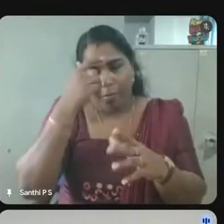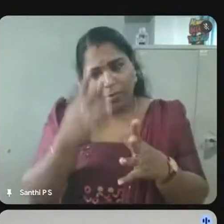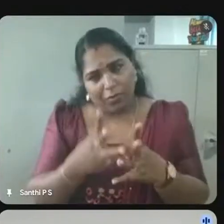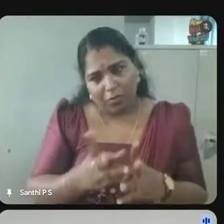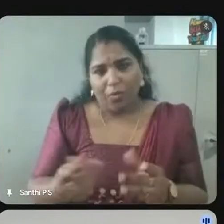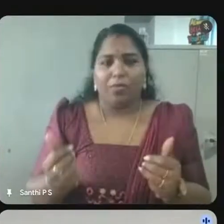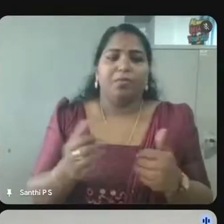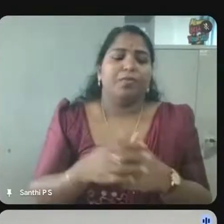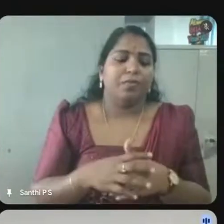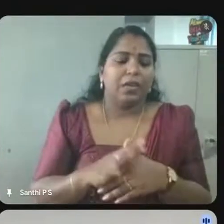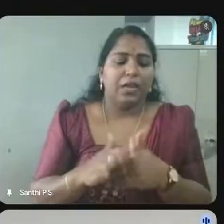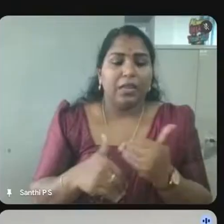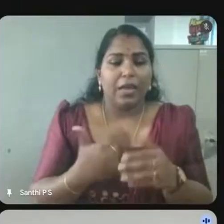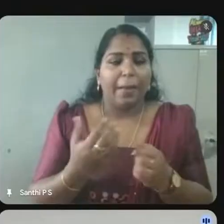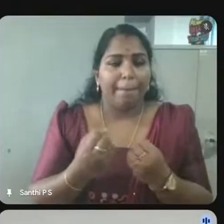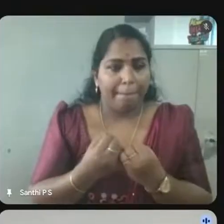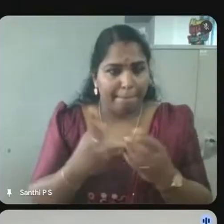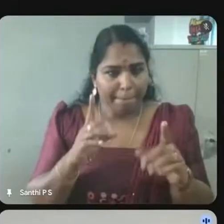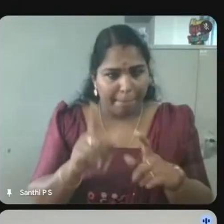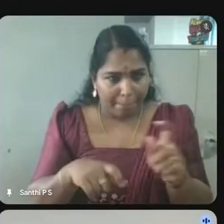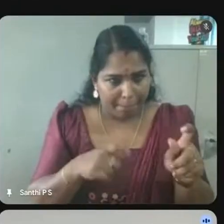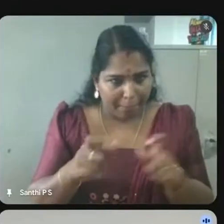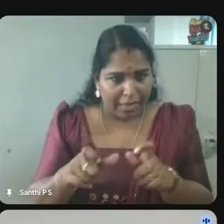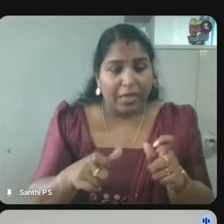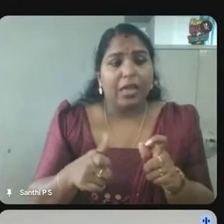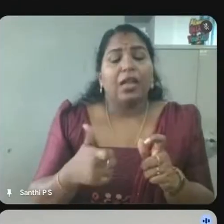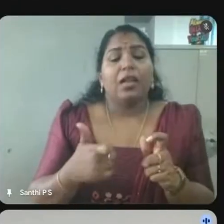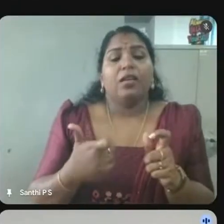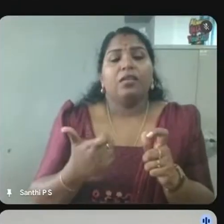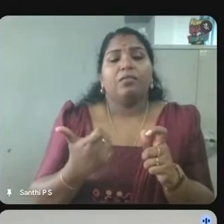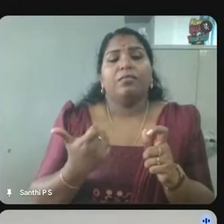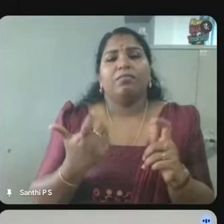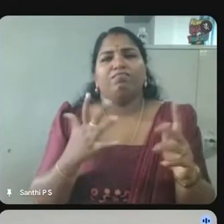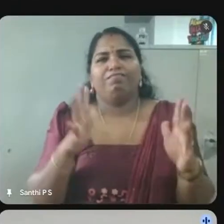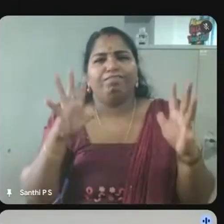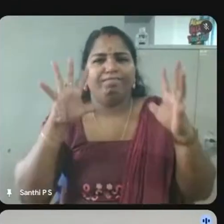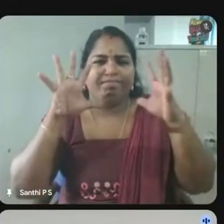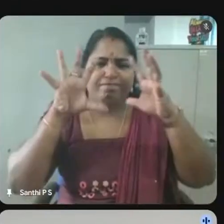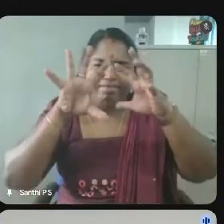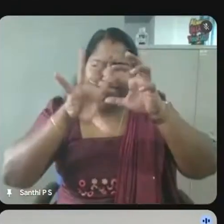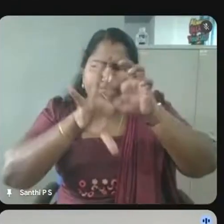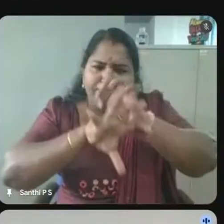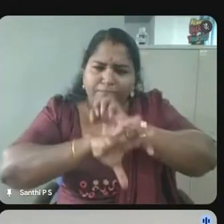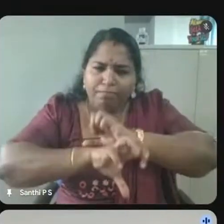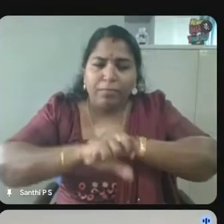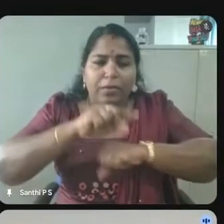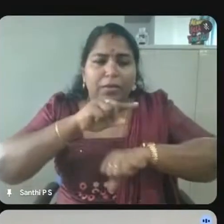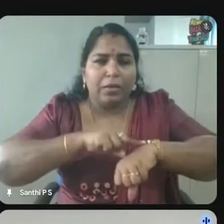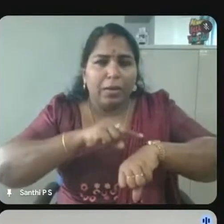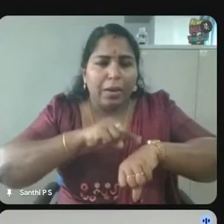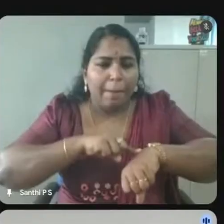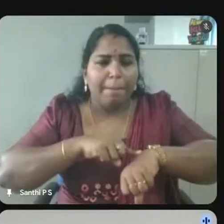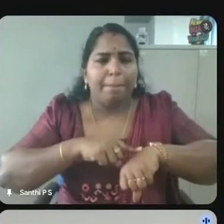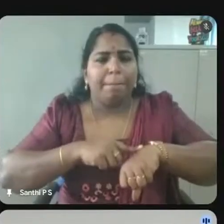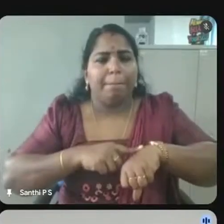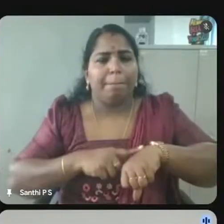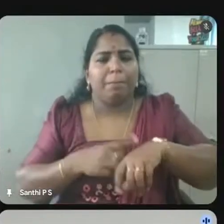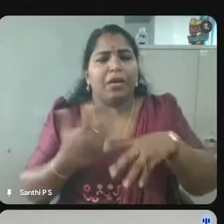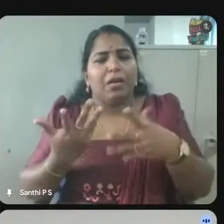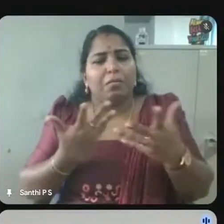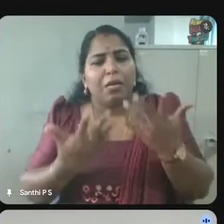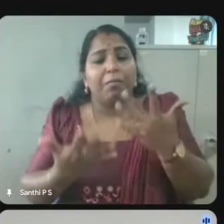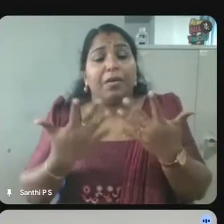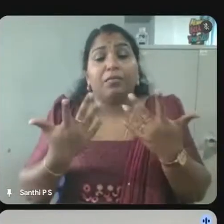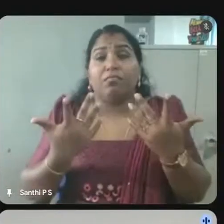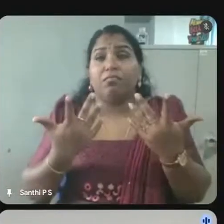അതുപോലെ പലർക്കും ഇങ്ങനെ ഒരു ഹാബിറ്റ് ഉണ്ട്, ഇരുട്ടത്ത് ലൈറ്റ് എല്ലാം ഓഫ് ചെയ്തിട്ടിരുന്ന് ഫോൺ കാണുന്നതോ കമ്പ്യൂട്ടർ യൂസ് ചെയ്യുന്നതോ ശരിയല്ല. ബ്രൈറ്റ്നസ് ഓഫ് ദ റൂം